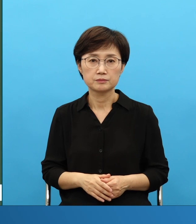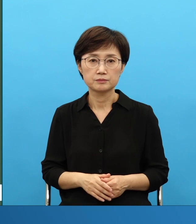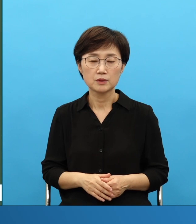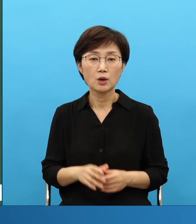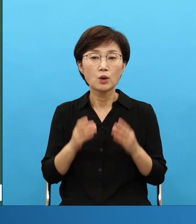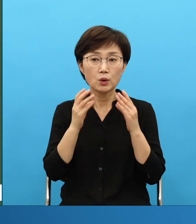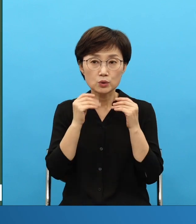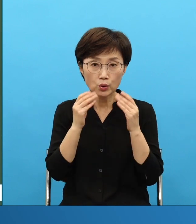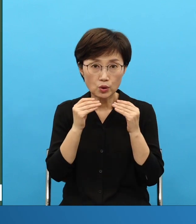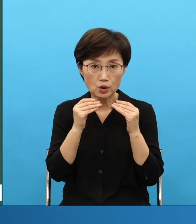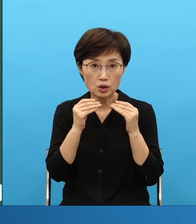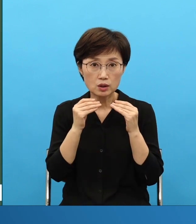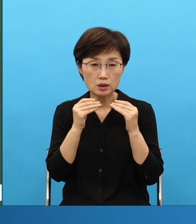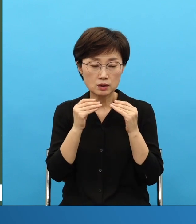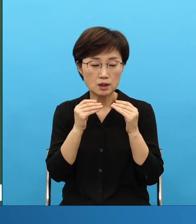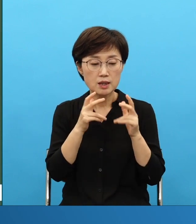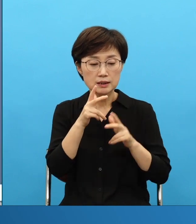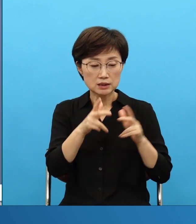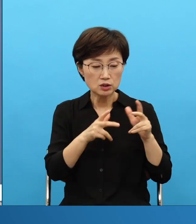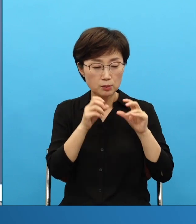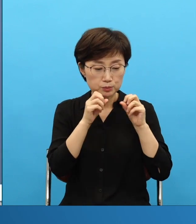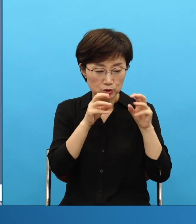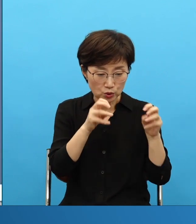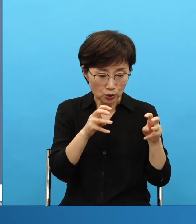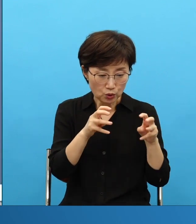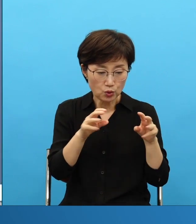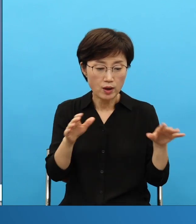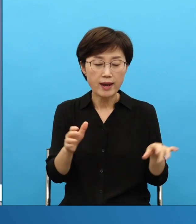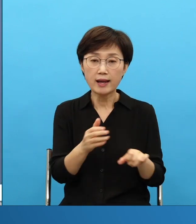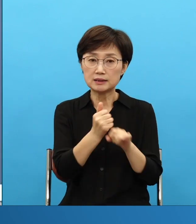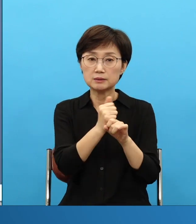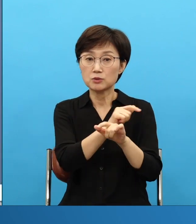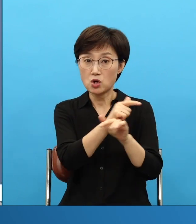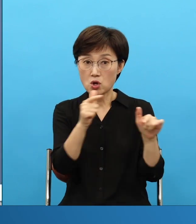산업선교, 랩넌트 전도학, 핵심, 흩어진